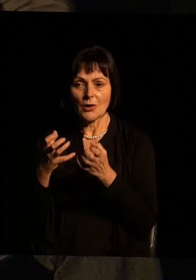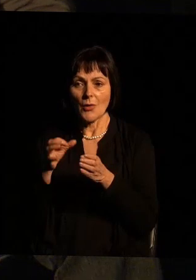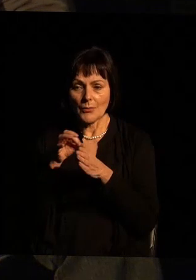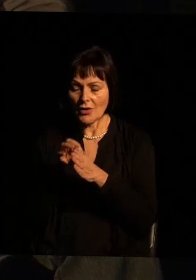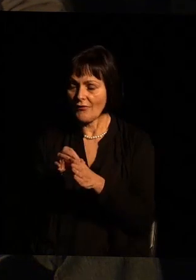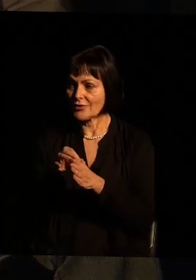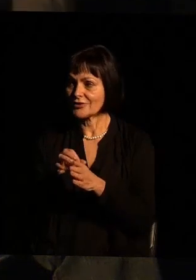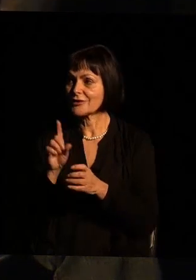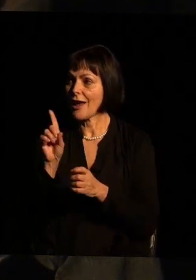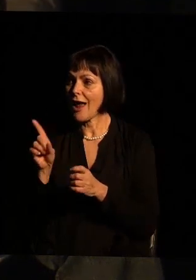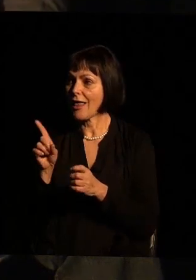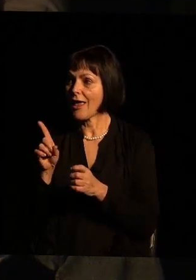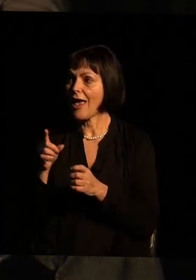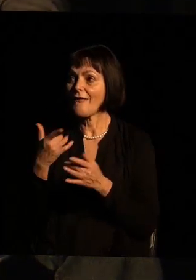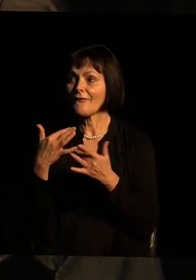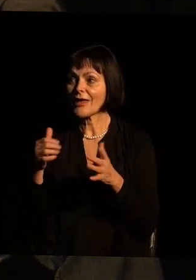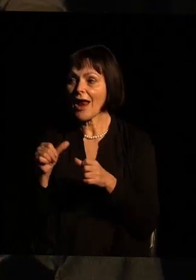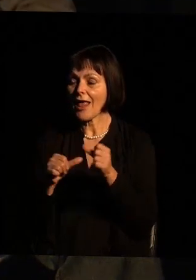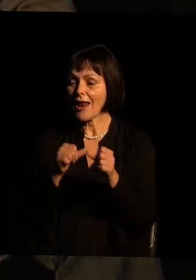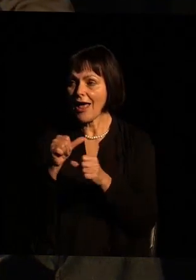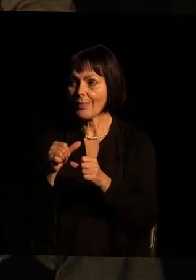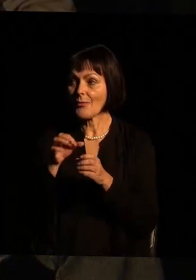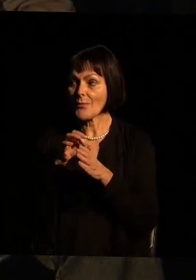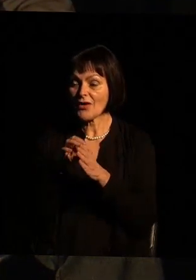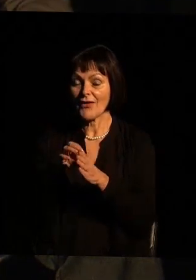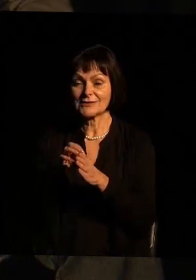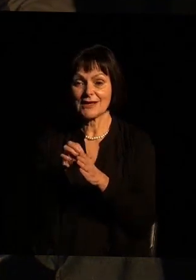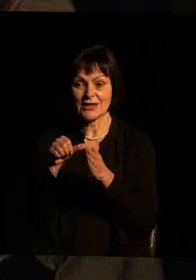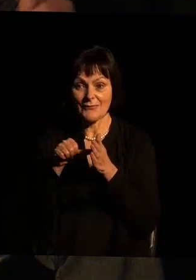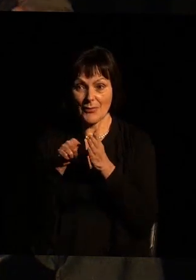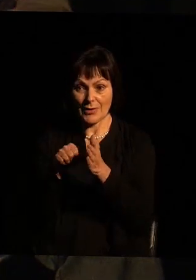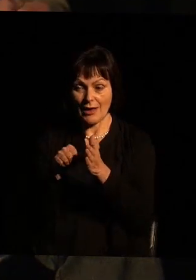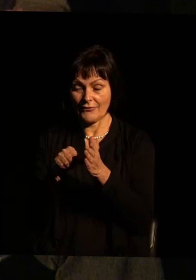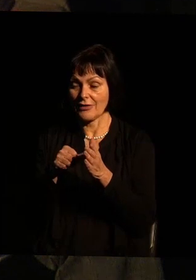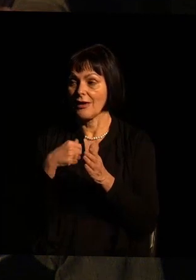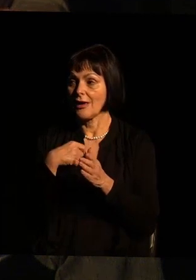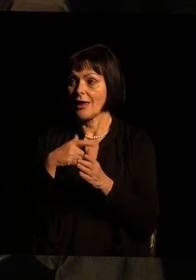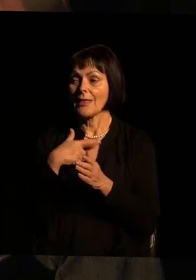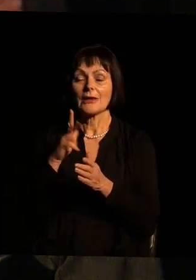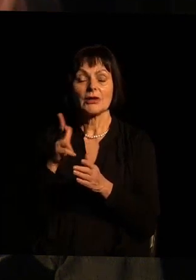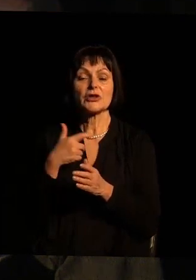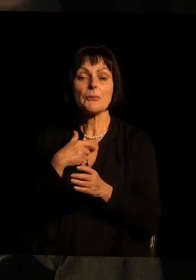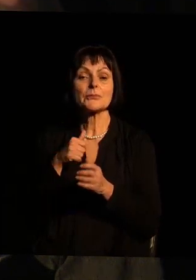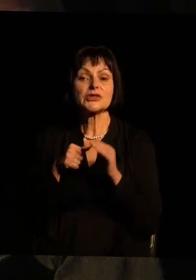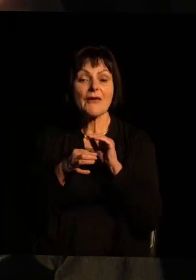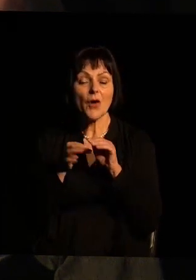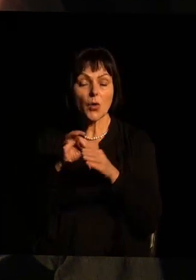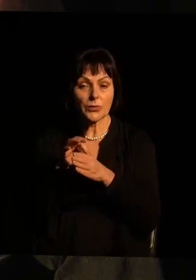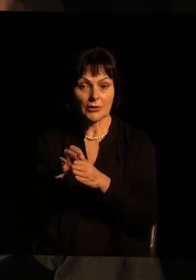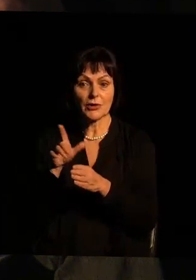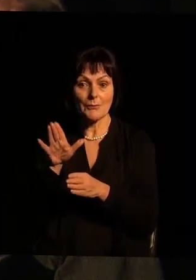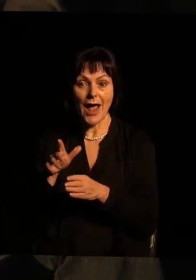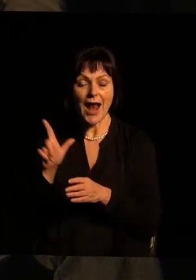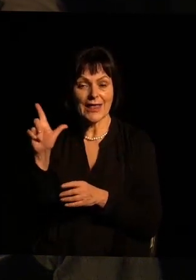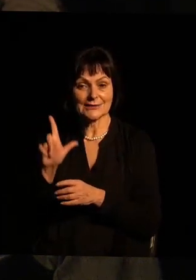poprowadzić wyprawę, tylko no, powiem, że od wielu lat prowadzenie wyprawy przez kogokolwiek niż licencjonowany przewodnik, to który uzyska